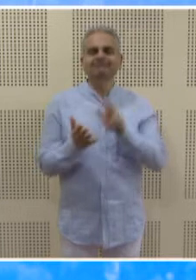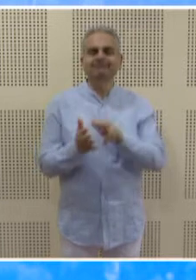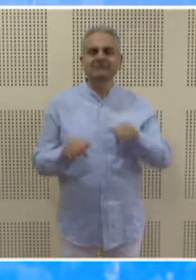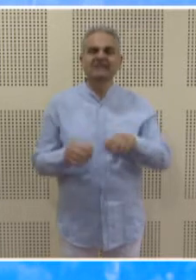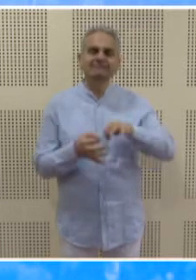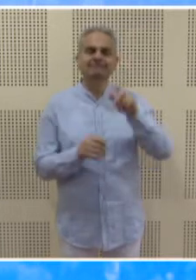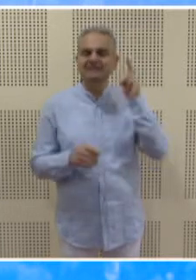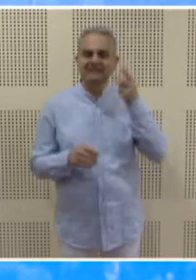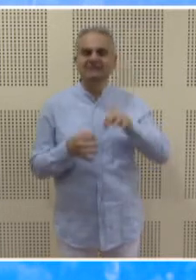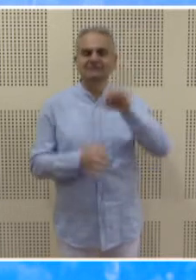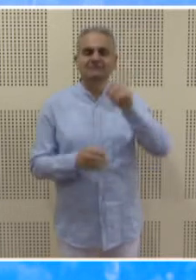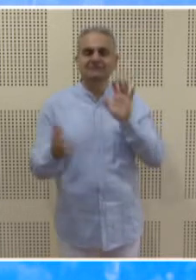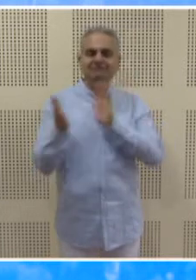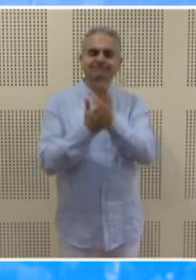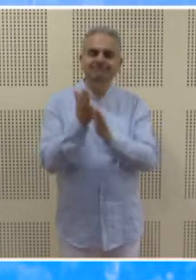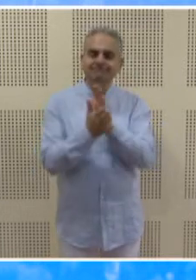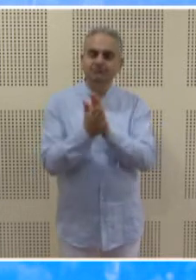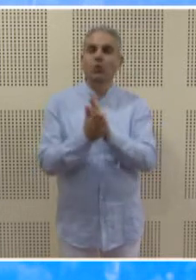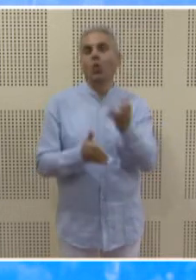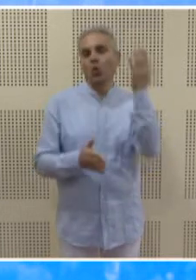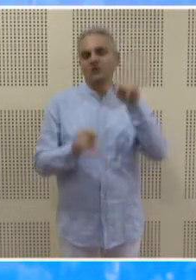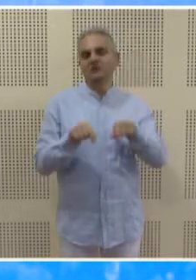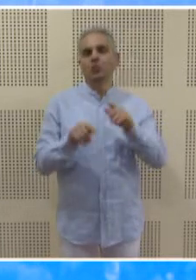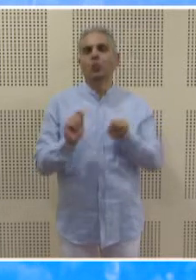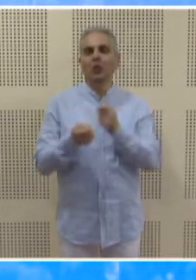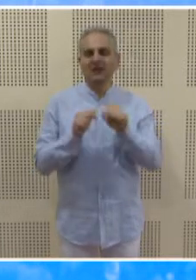bireyler iletişim için işaret dilini öncelikle kullanırlar.